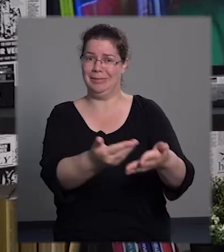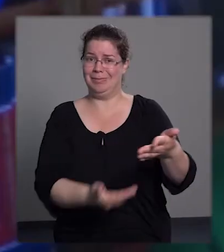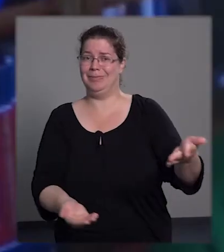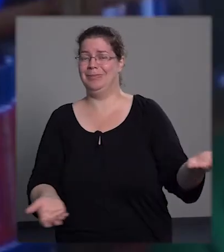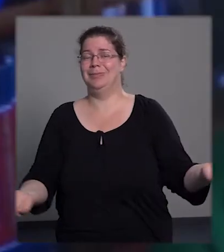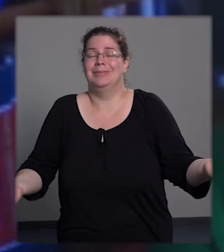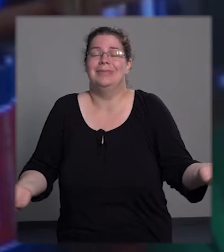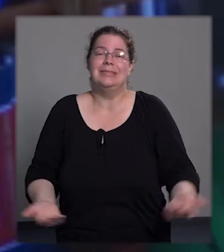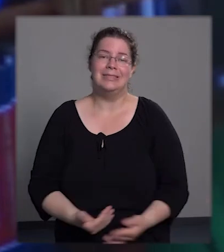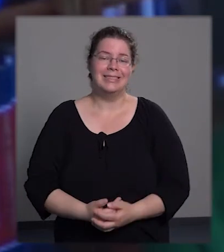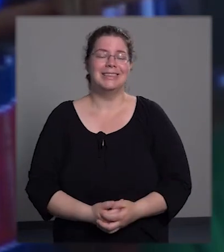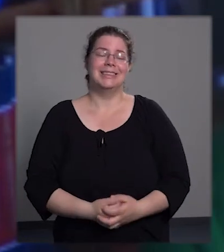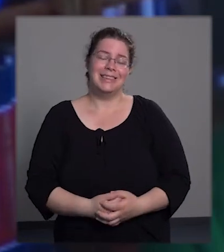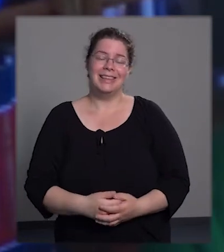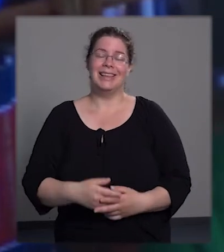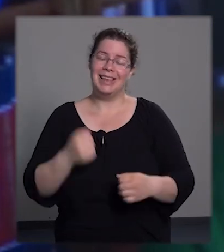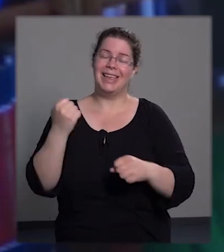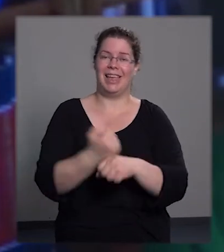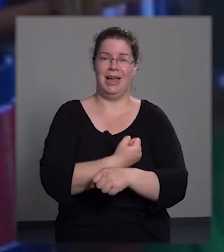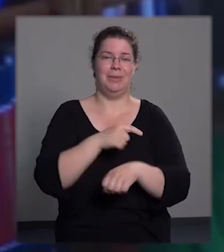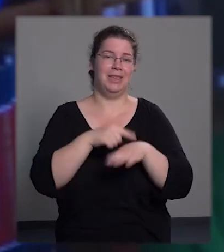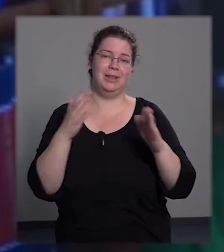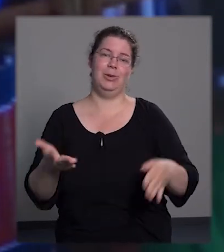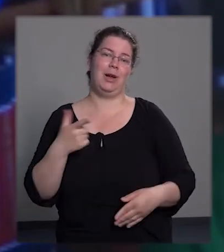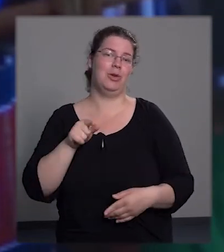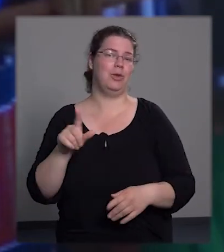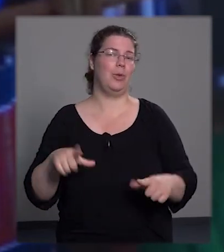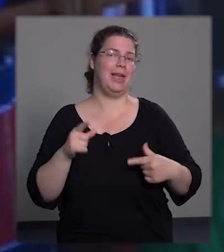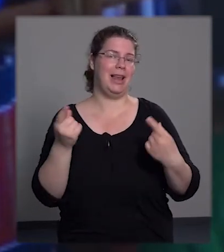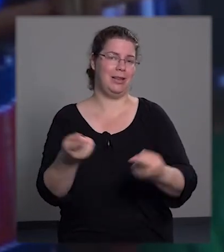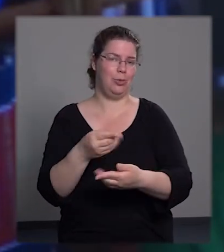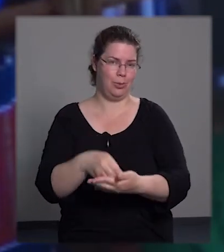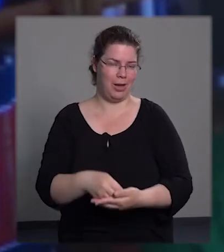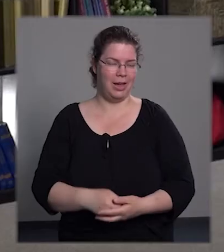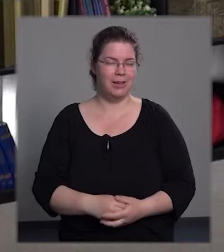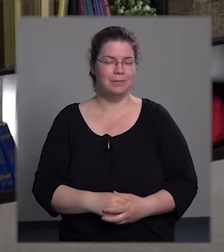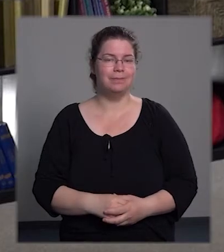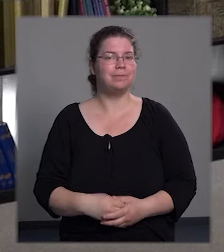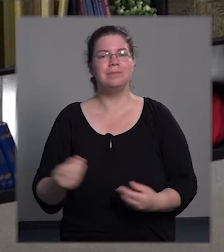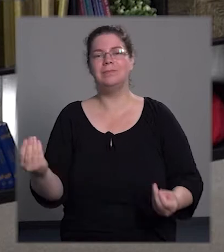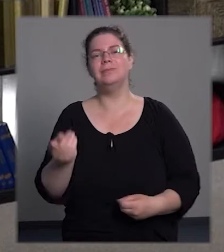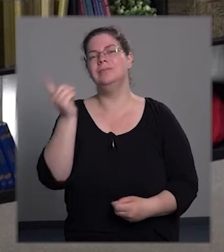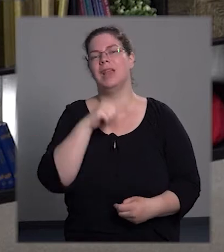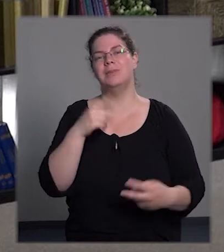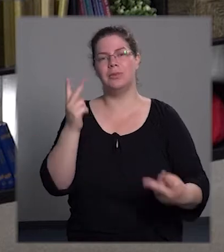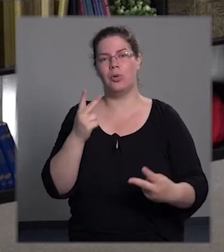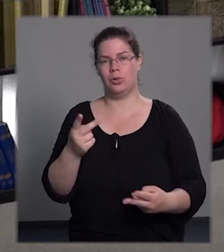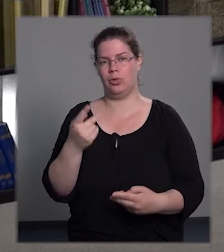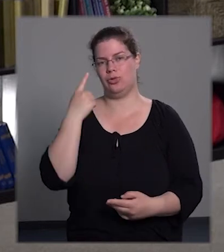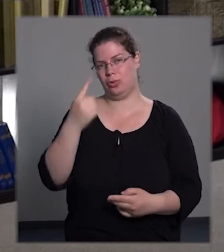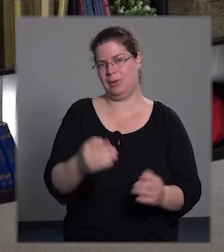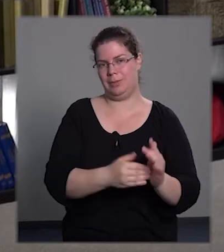nincs mit énekelni. Úgyhogy ez egy kemény időszak volt az ő életükben. Mi az, amit még fontos tudni Neményi Lili